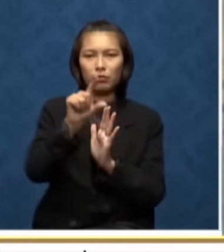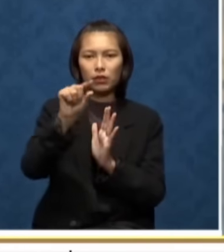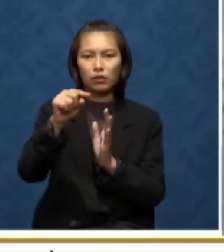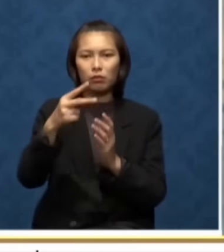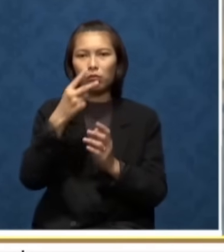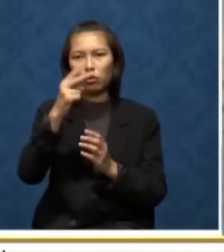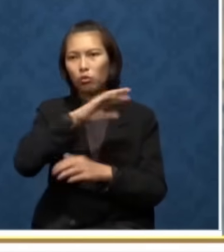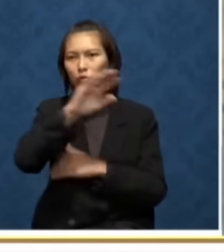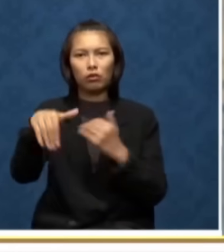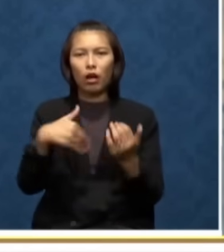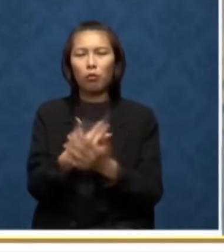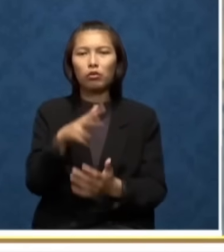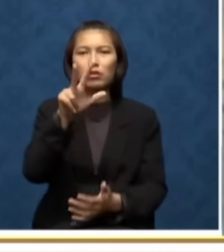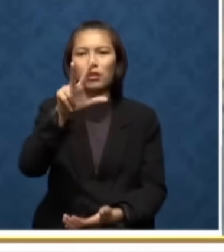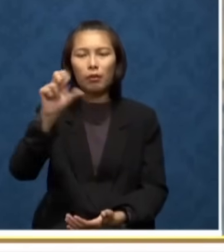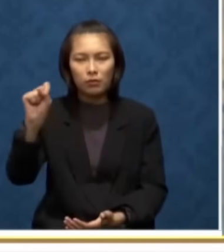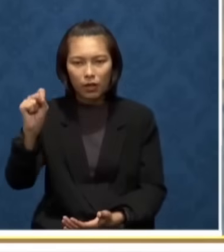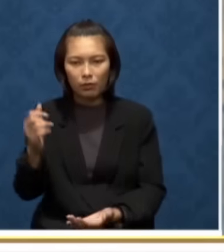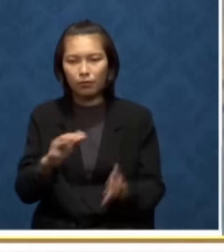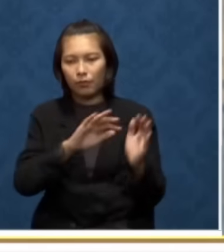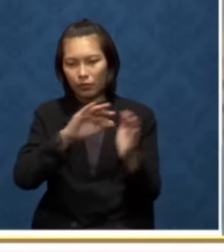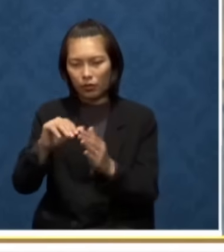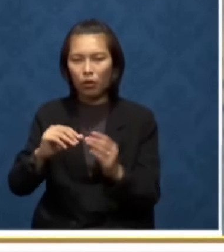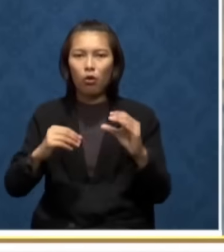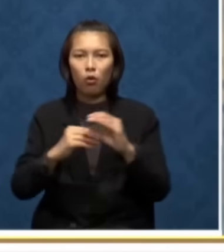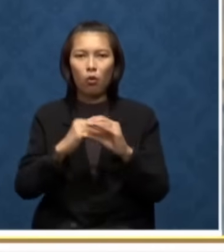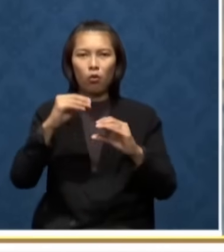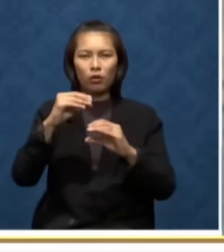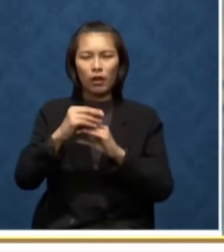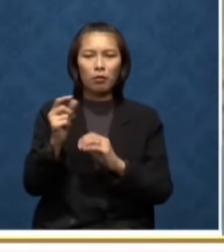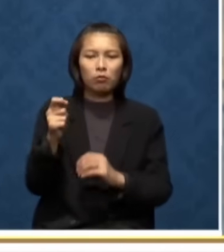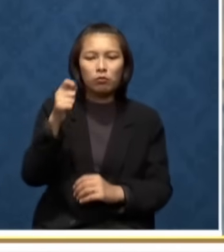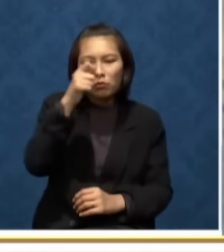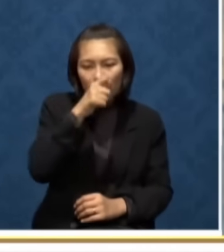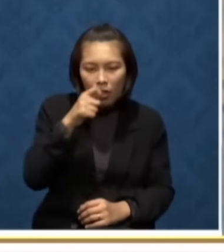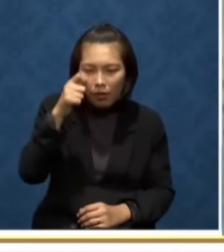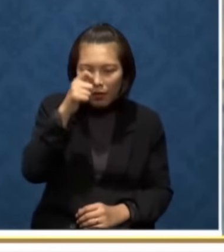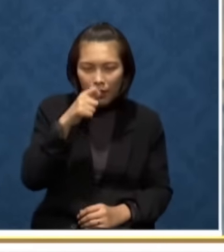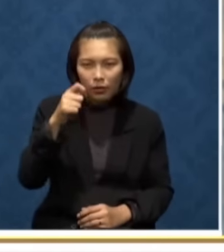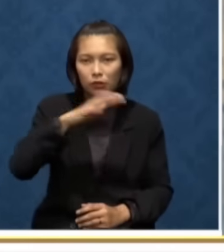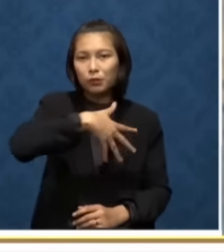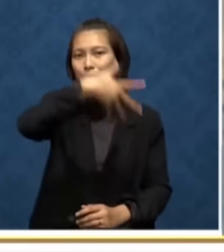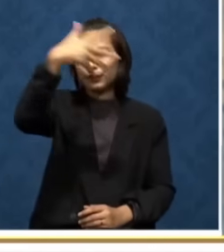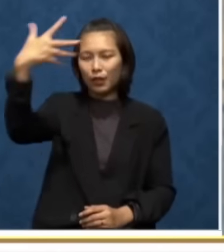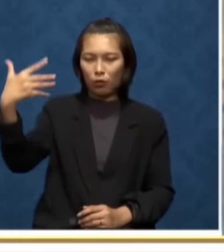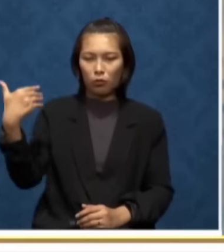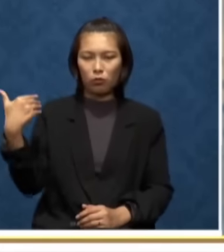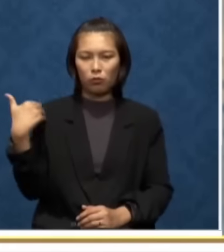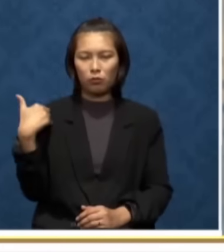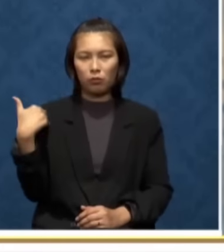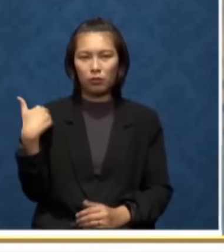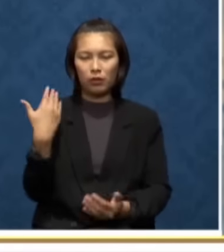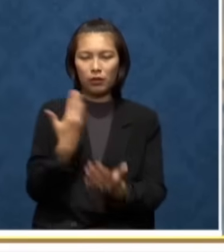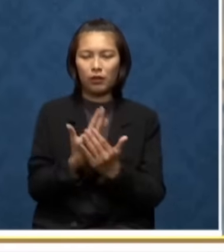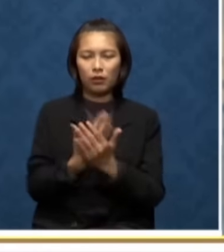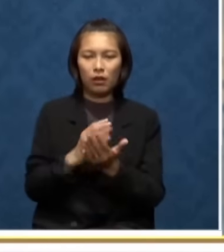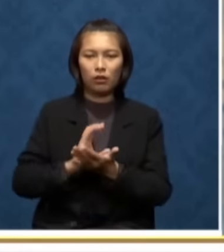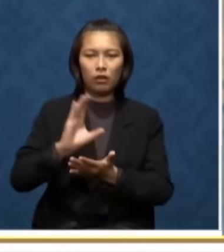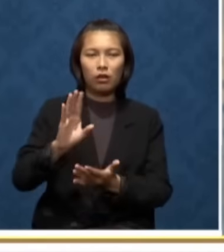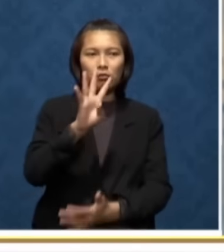แสนโครงการนักสืบสายรุ้ง Season 2ได้รับเงินสนับสนุน 4ล้านบาท